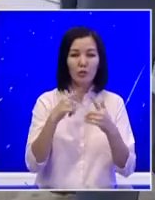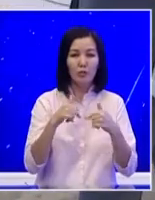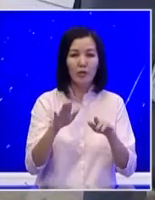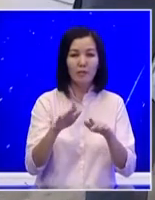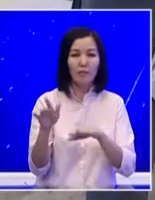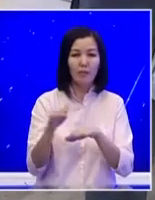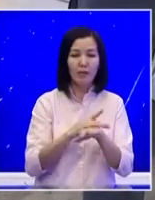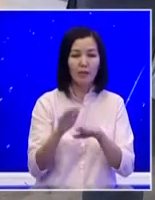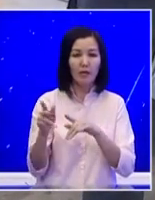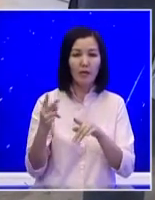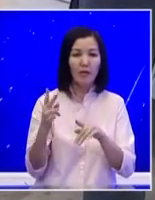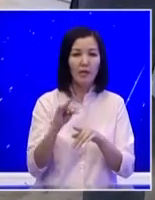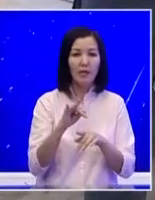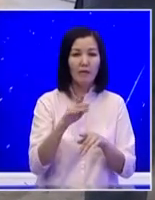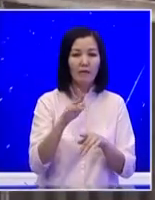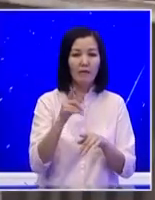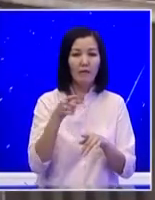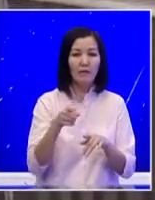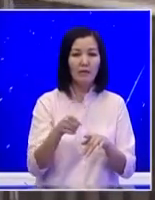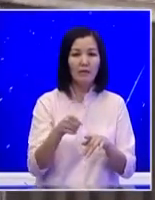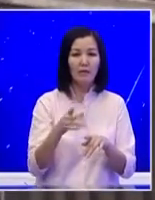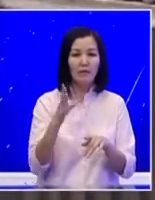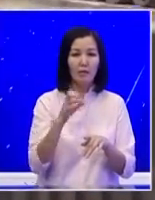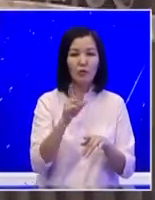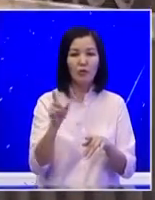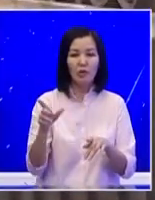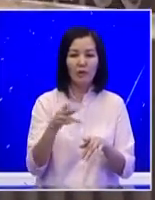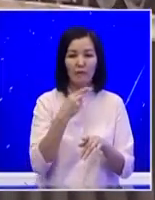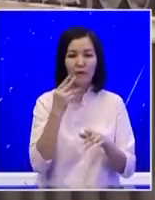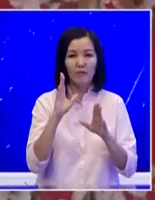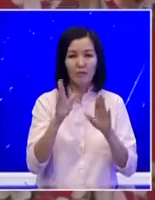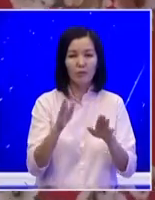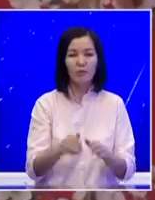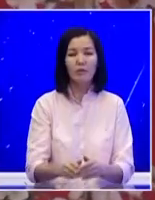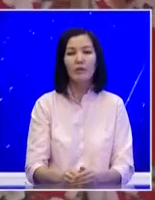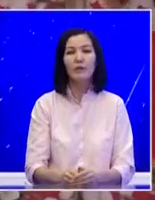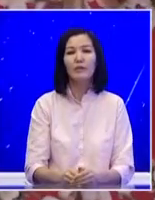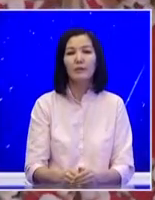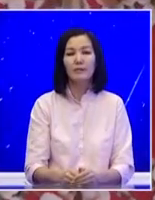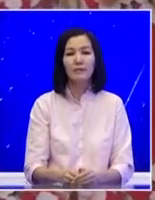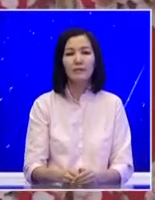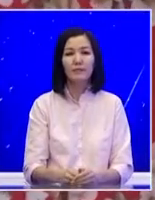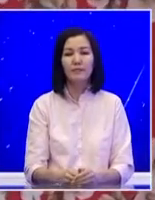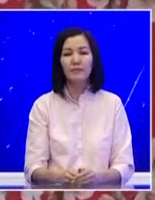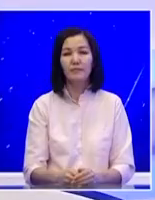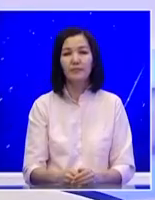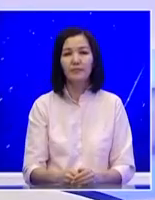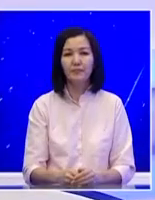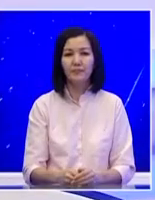организовать в этот месяц ифтар для 1500 постящихся. Айнур Мейрханова, Асет Дюсенбек, телеканал ЖЦУ, Талдыкурган.